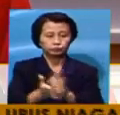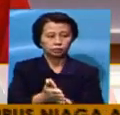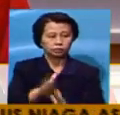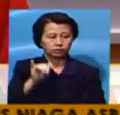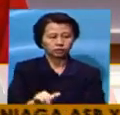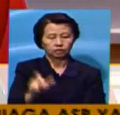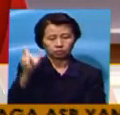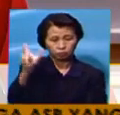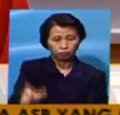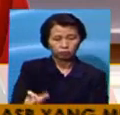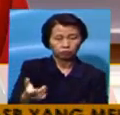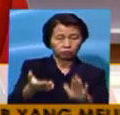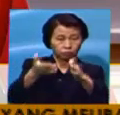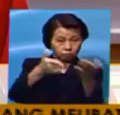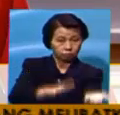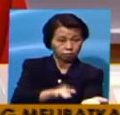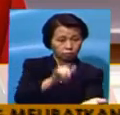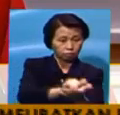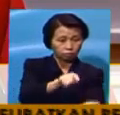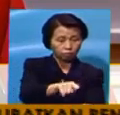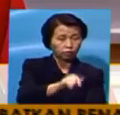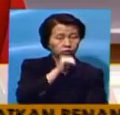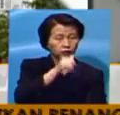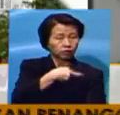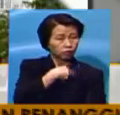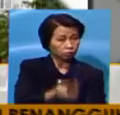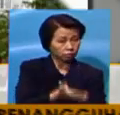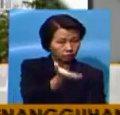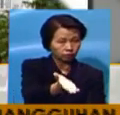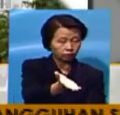mangsa tadi arwahnya meninggal dunia tak